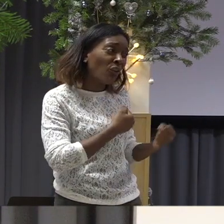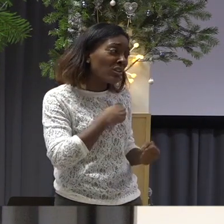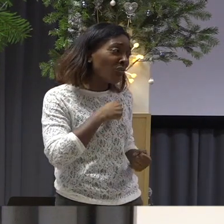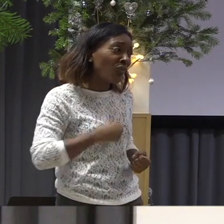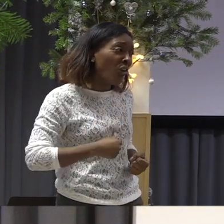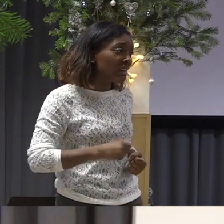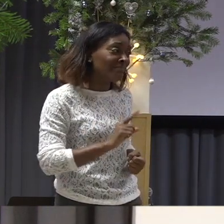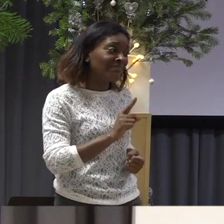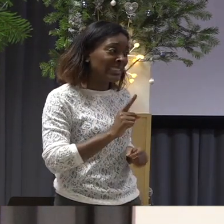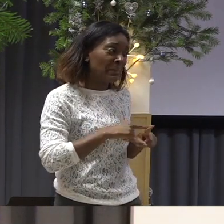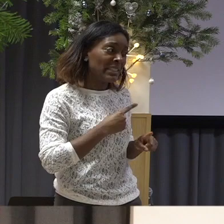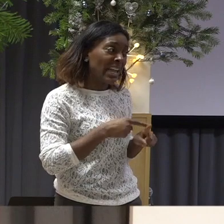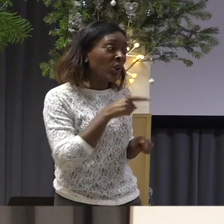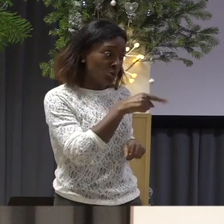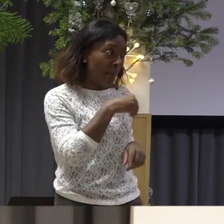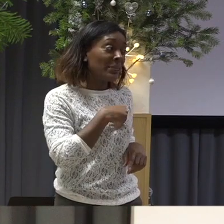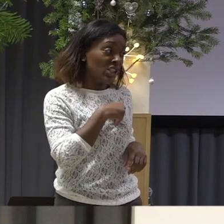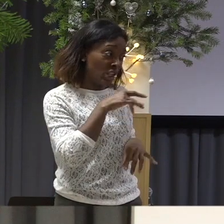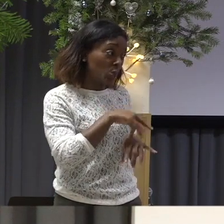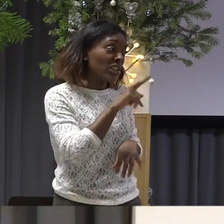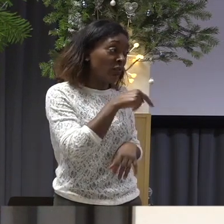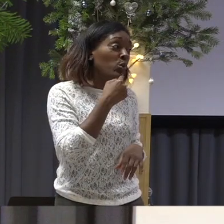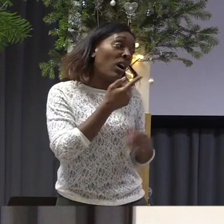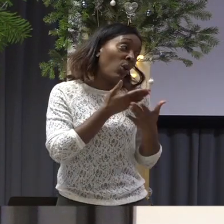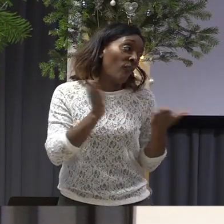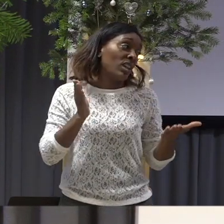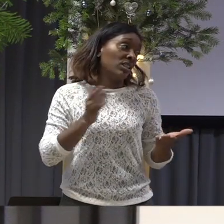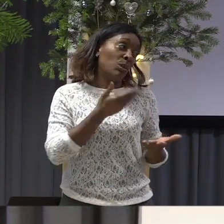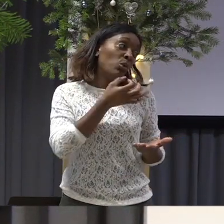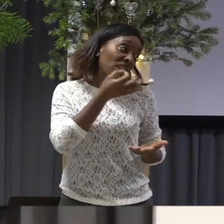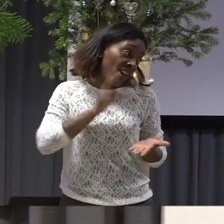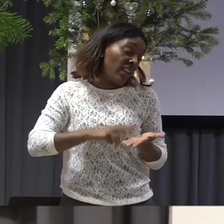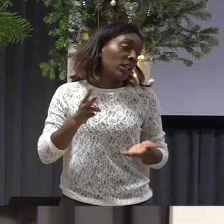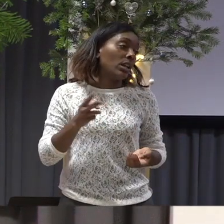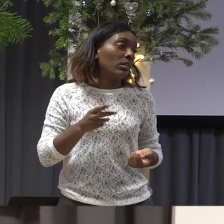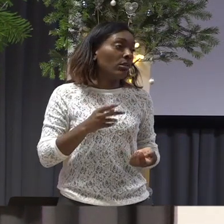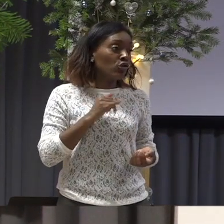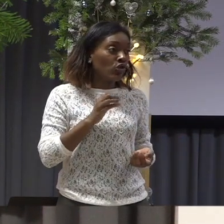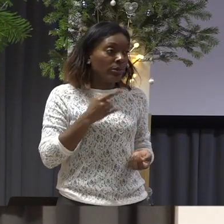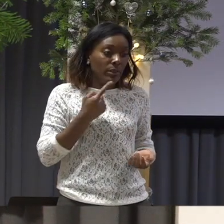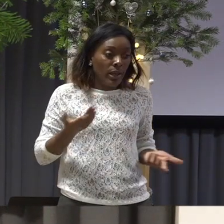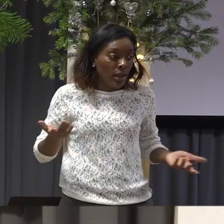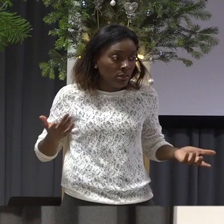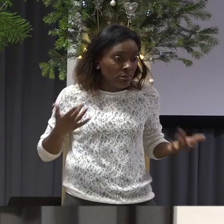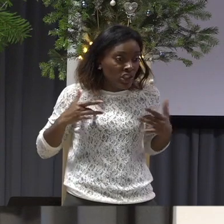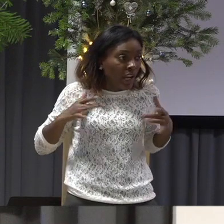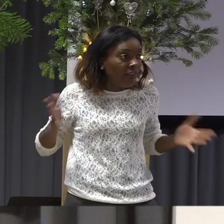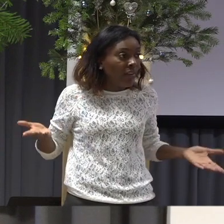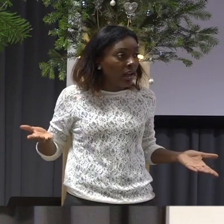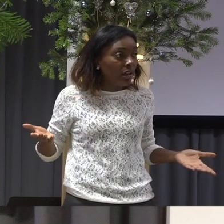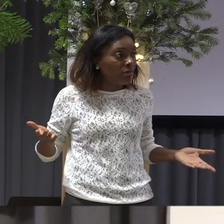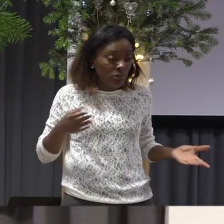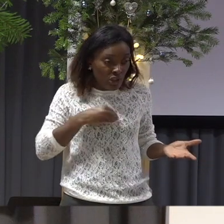3 amis, vous vous rendez compte? 3 meilleurs amis viennent. Il dit, non, mon gars, nous on croit que tu as